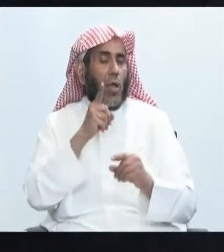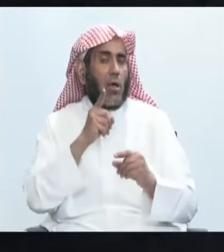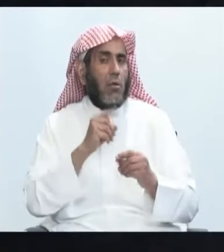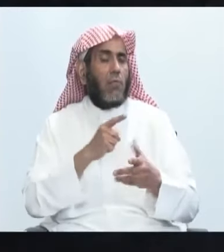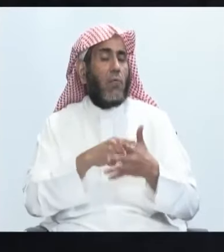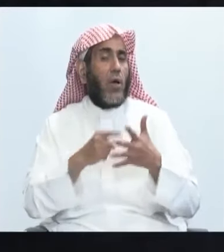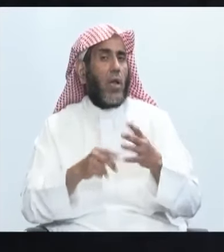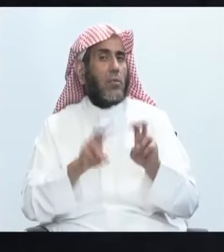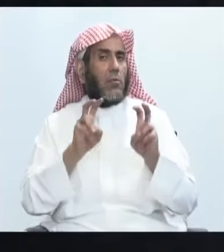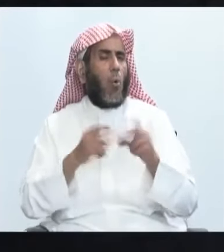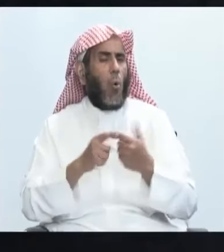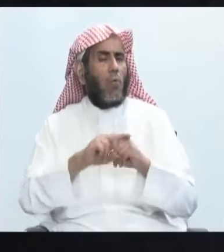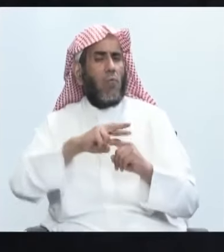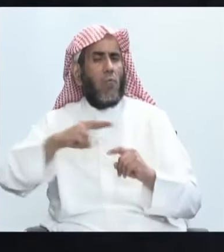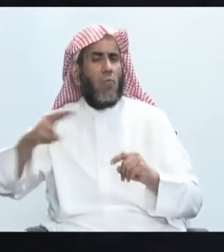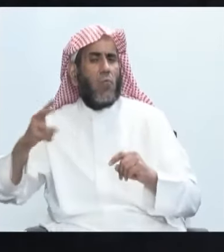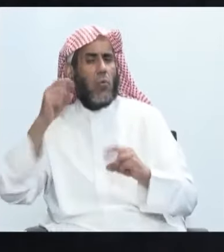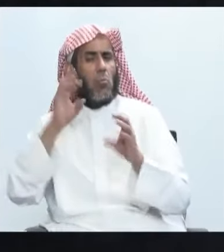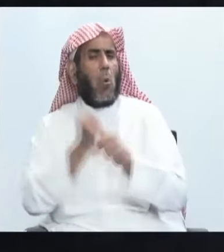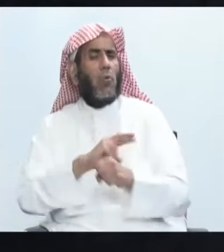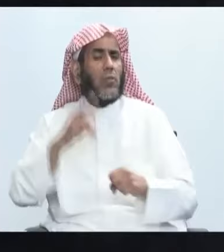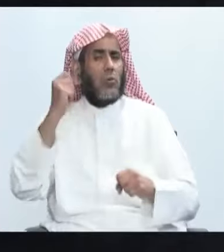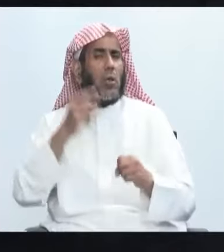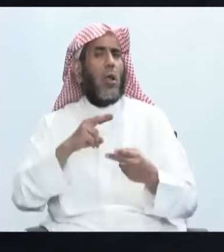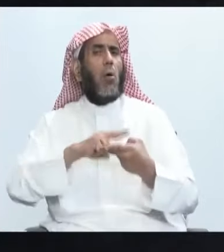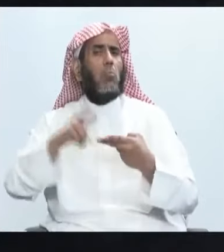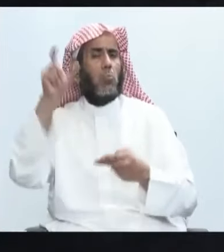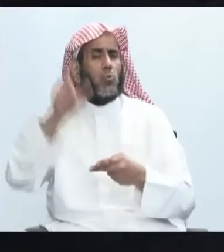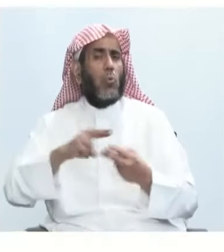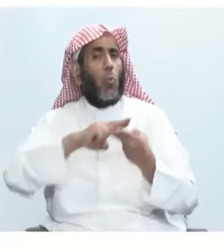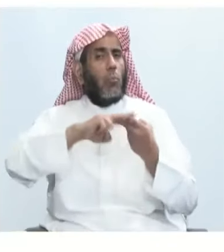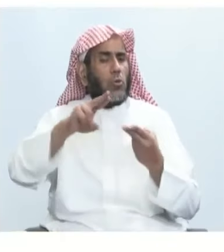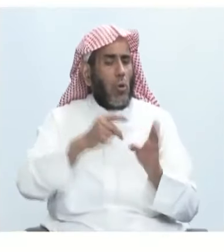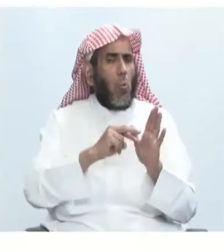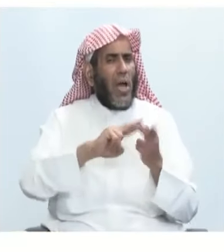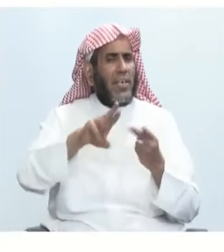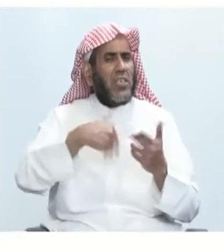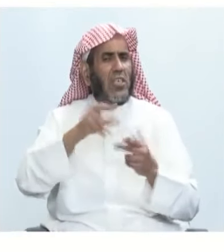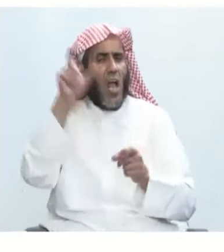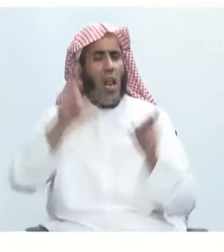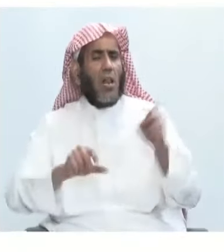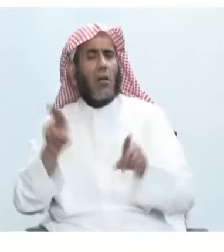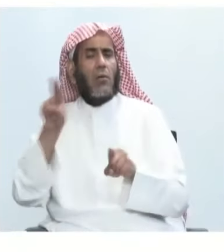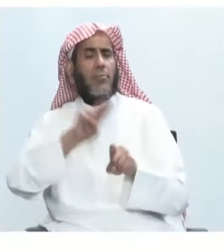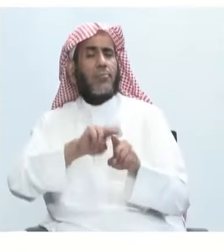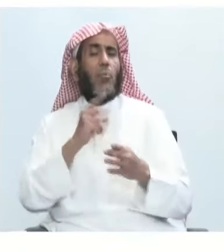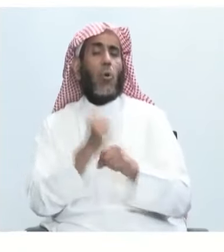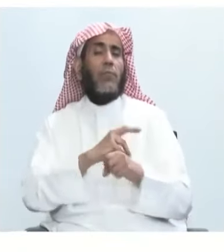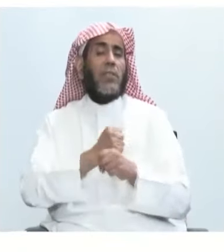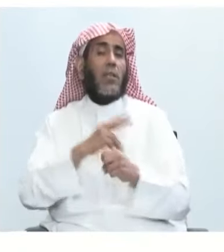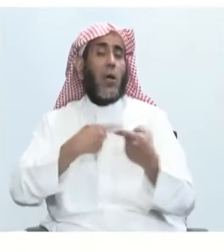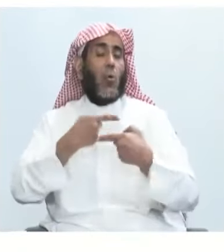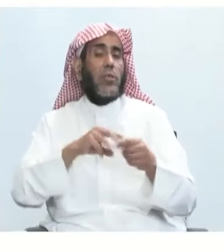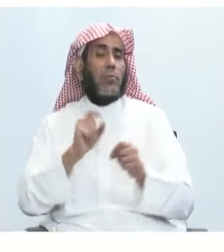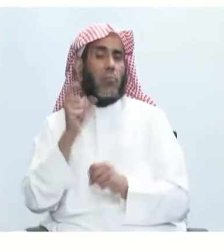عناصر موقف التواصل الاقناعي من ما بين مرسل والمستقبل والرساله وغيرها وهنا نذكر ايضا في عناصر الموقف التواصلي في الموقف